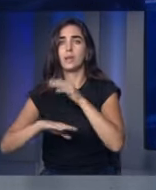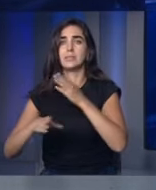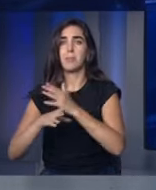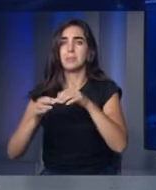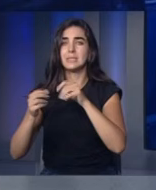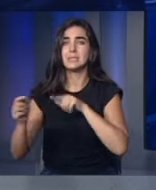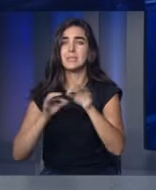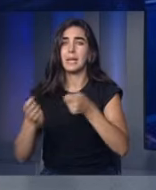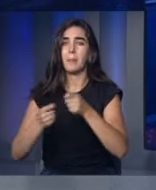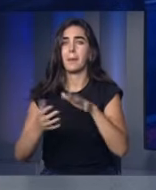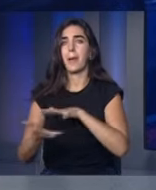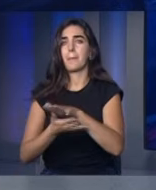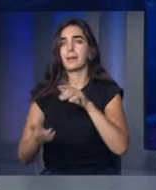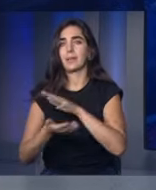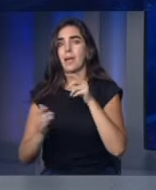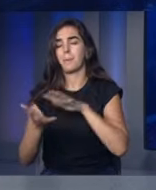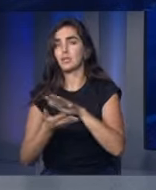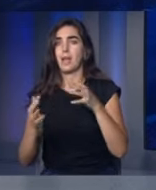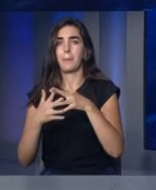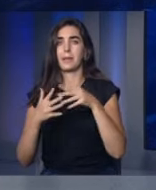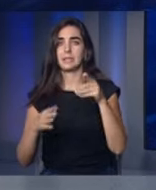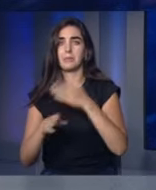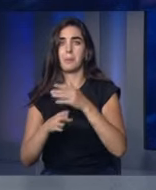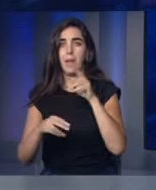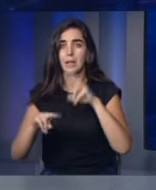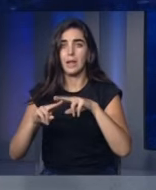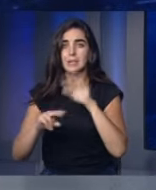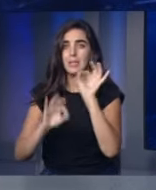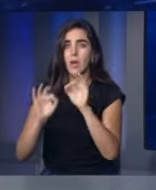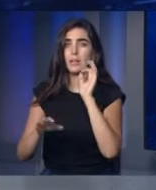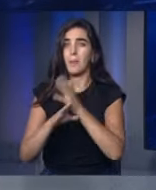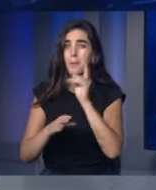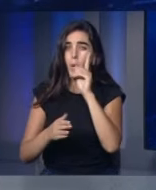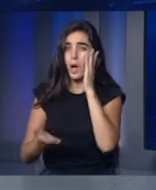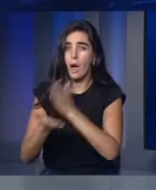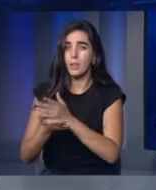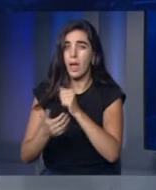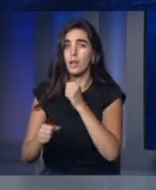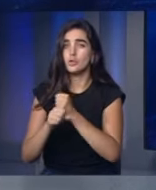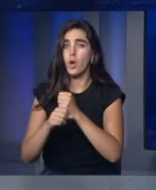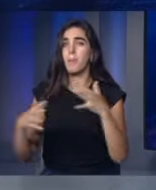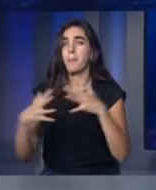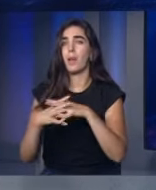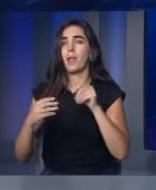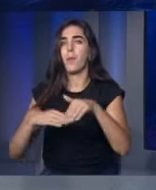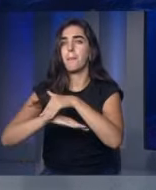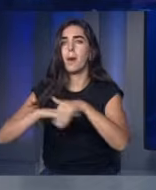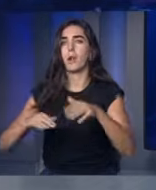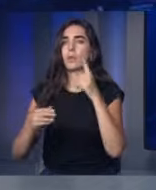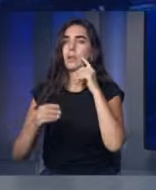خصوصا بعد تسريب أمريكي أن هناك ضربة إسرائيلية مؤكدة وأن واشنطن تعمل كي تكون